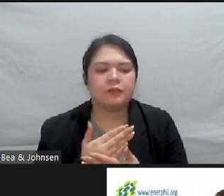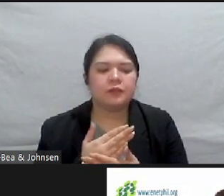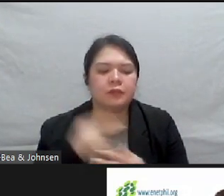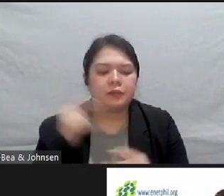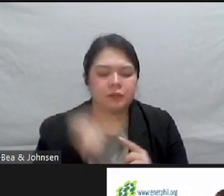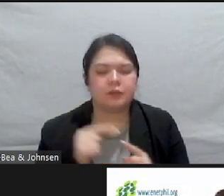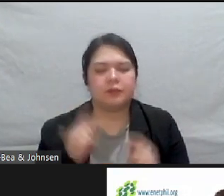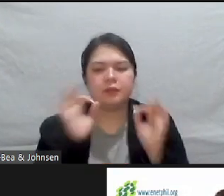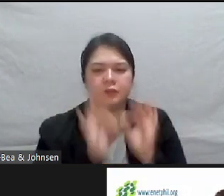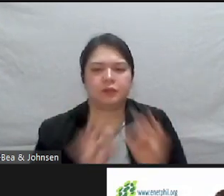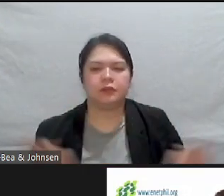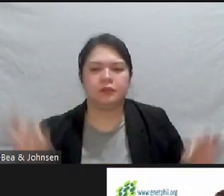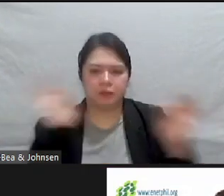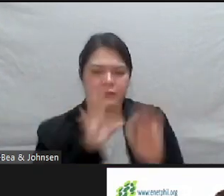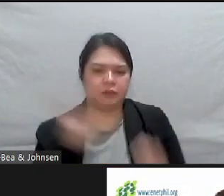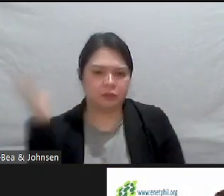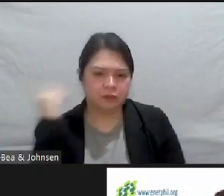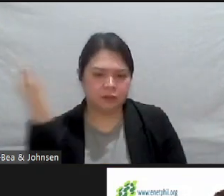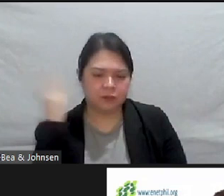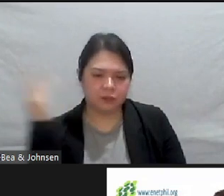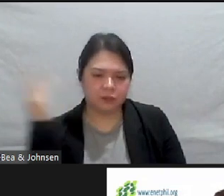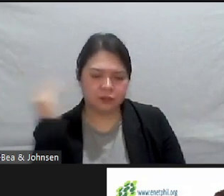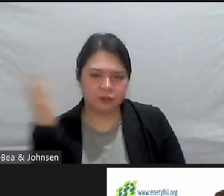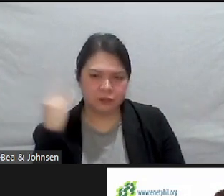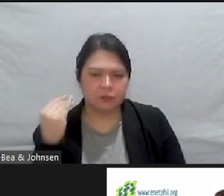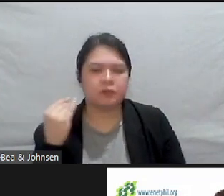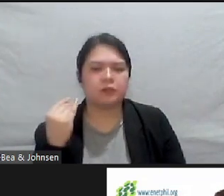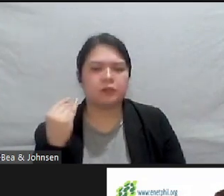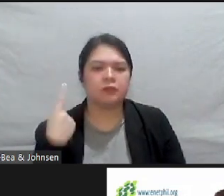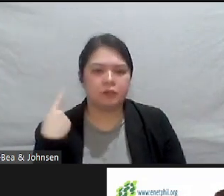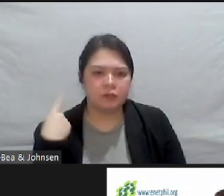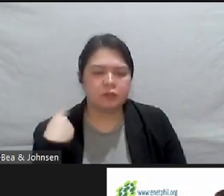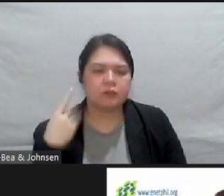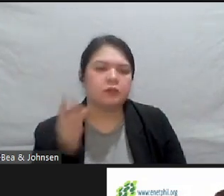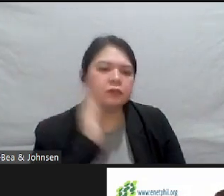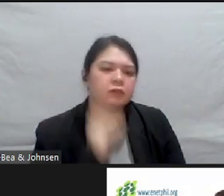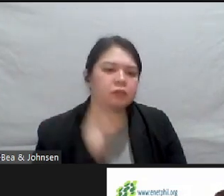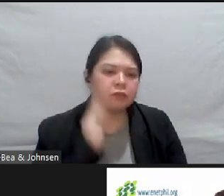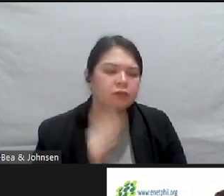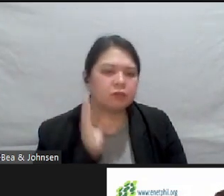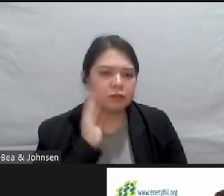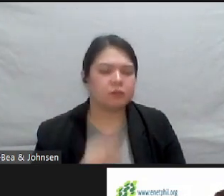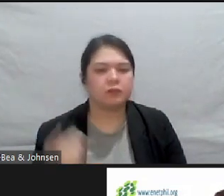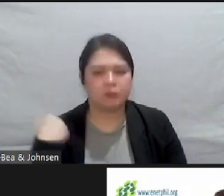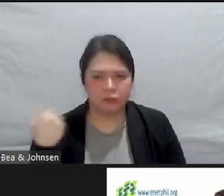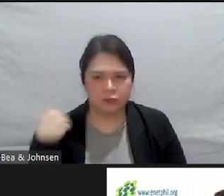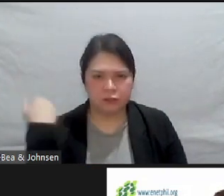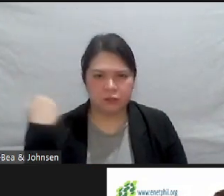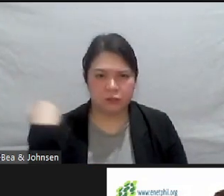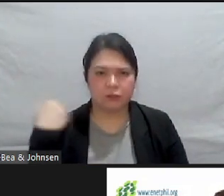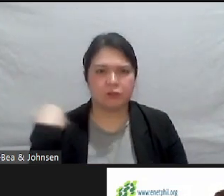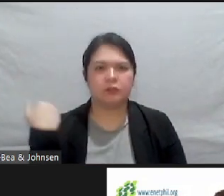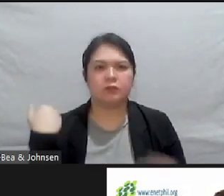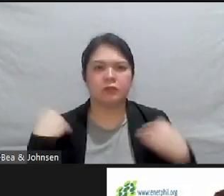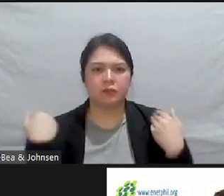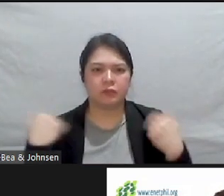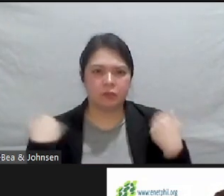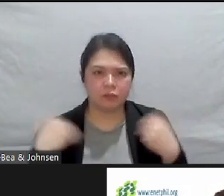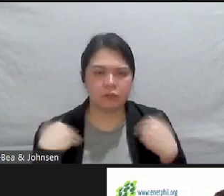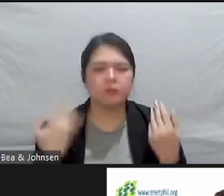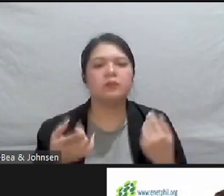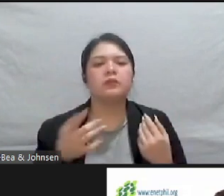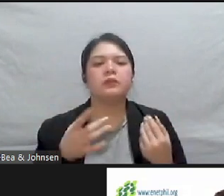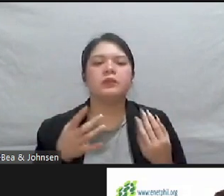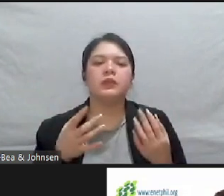mahalaga rin pong pakinggan natin yung nuances o yung experience ng mga kabataan in the way they